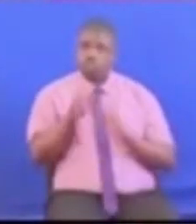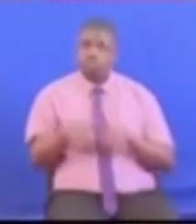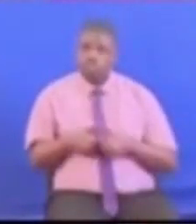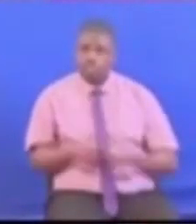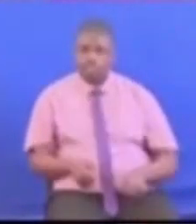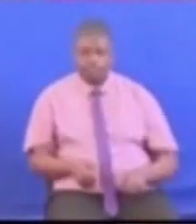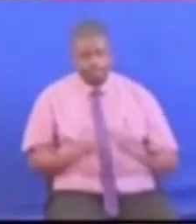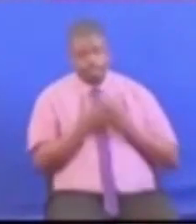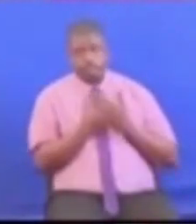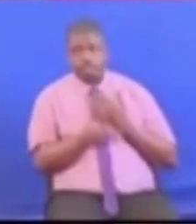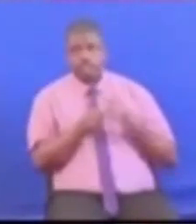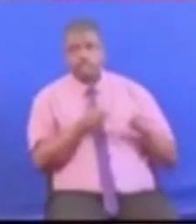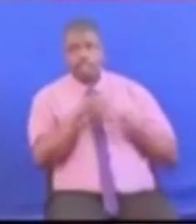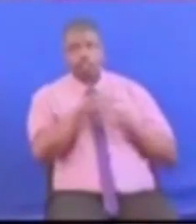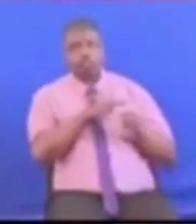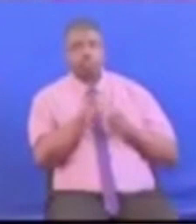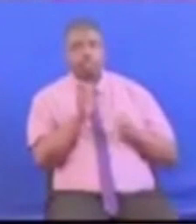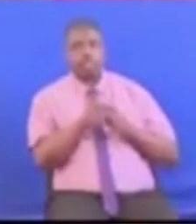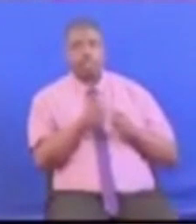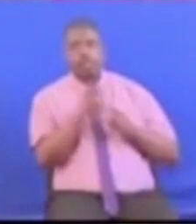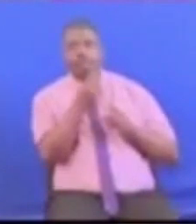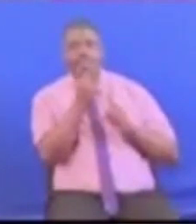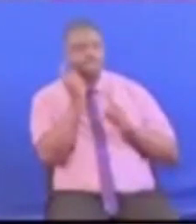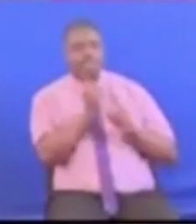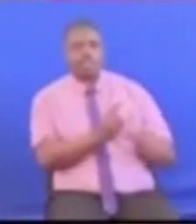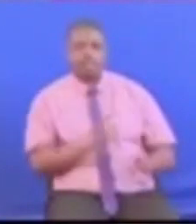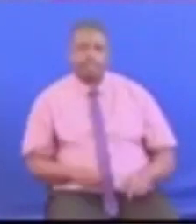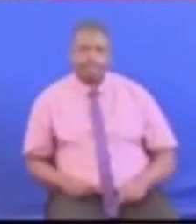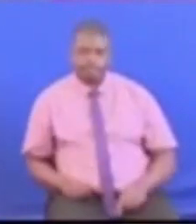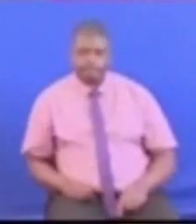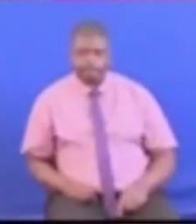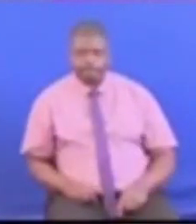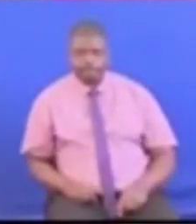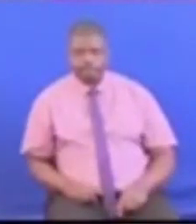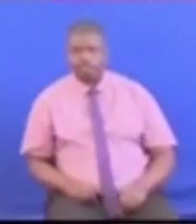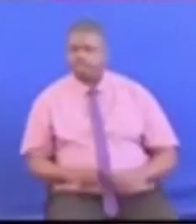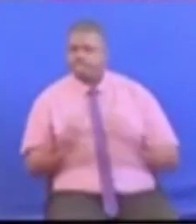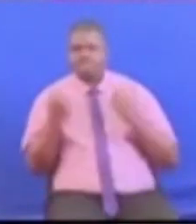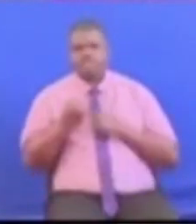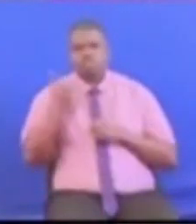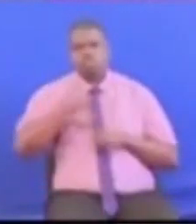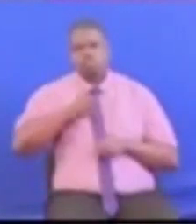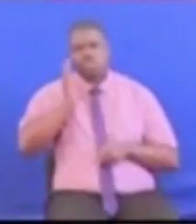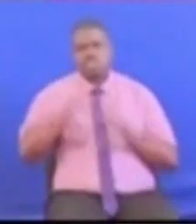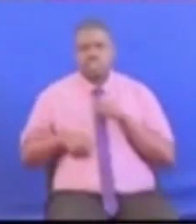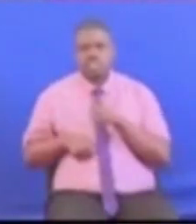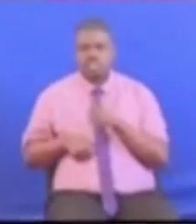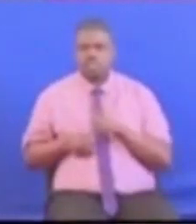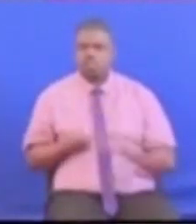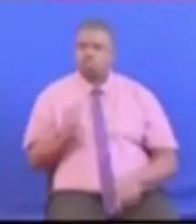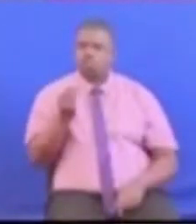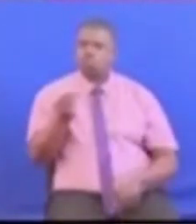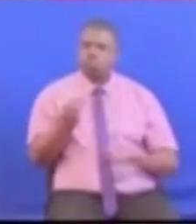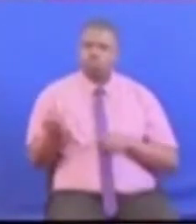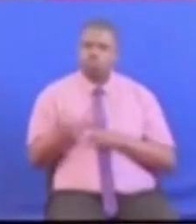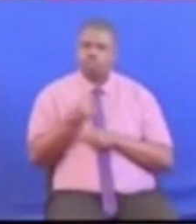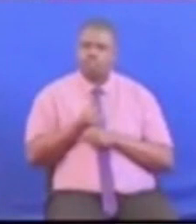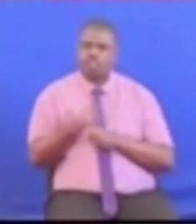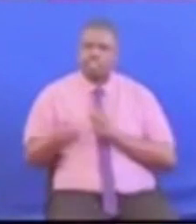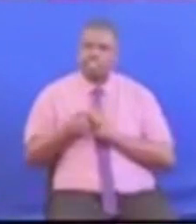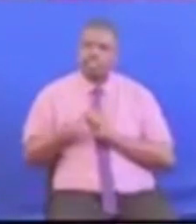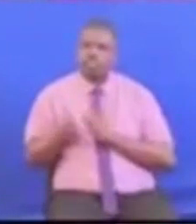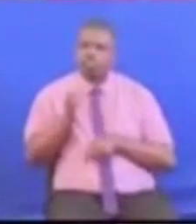Mwita Mwikabe Waitara akitumia maneno yafuatayo: ni vigumu serikali inayotuhumiwa kutenda